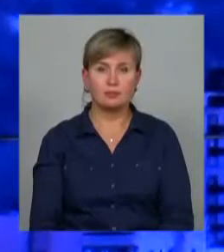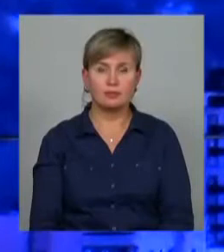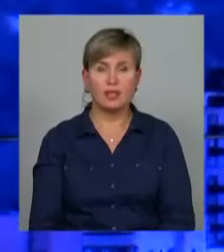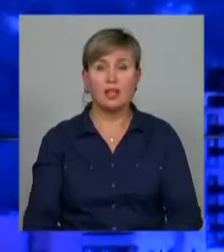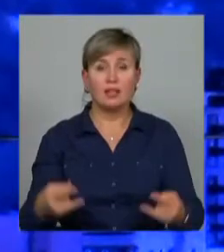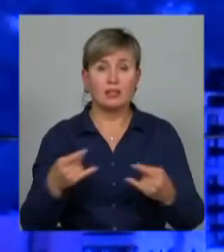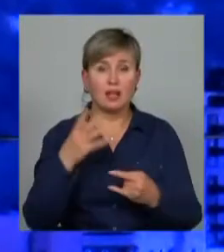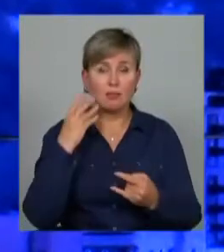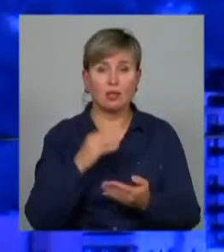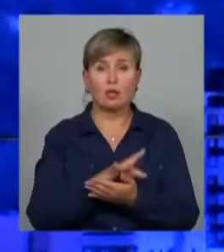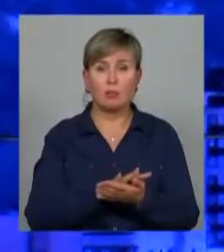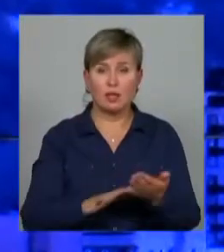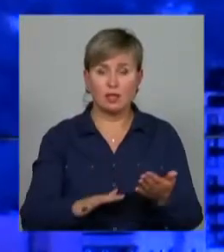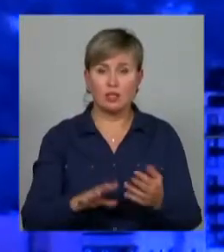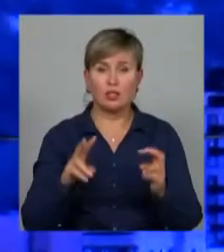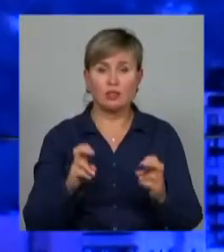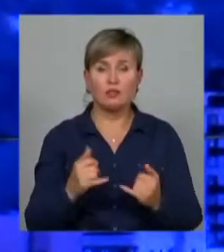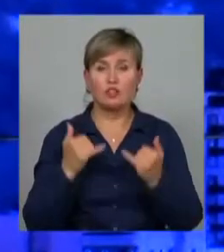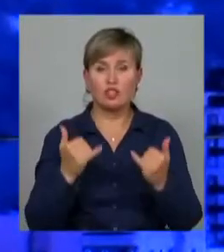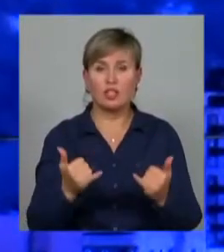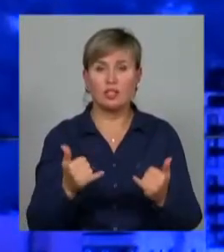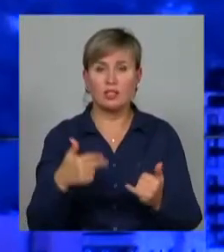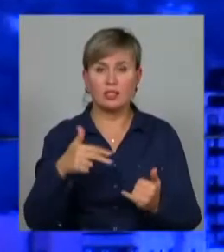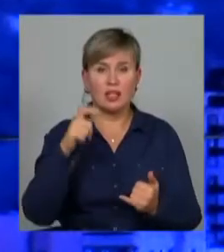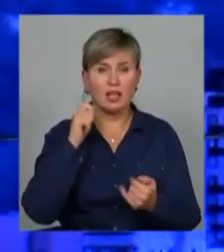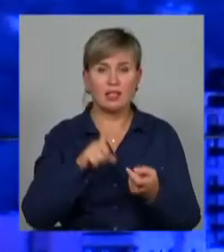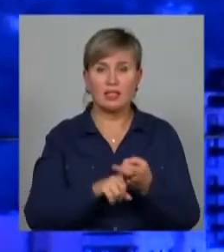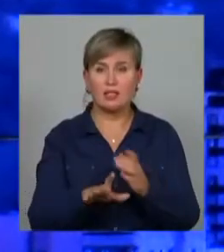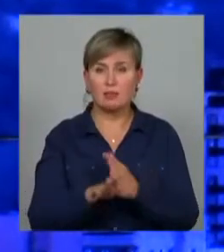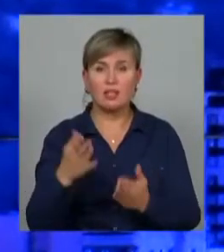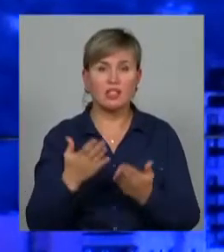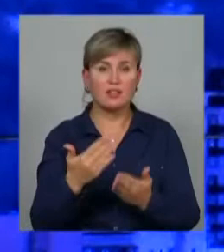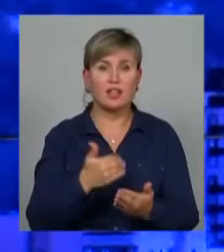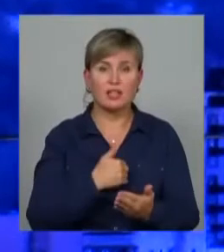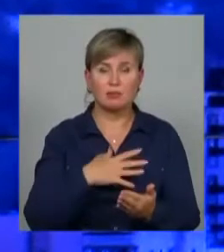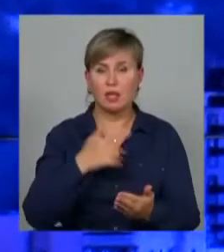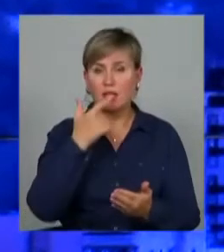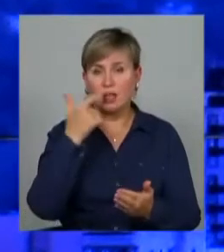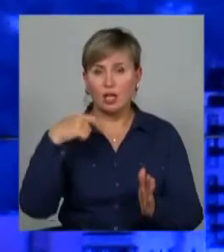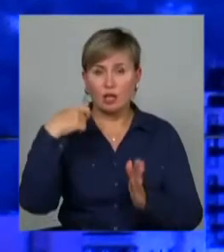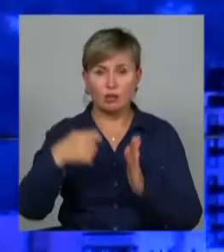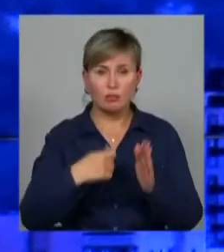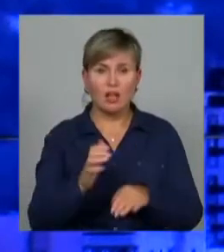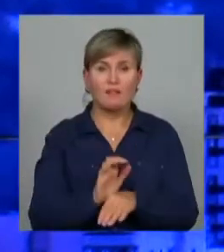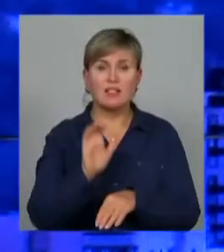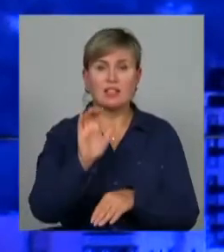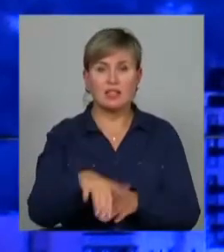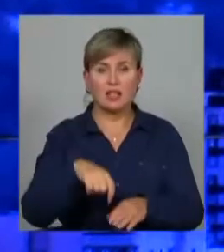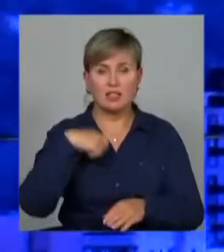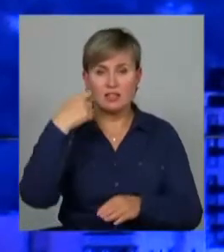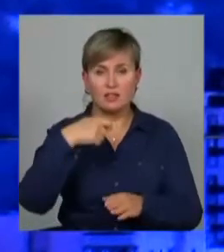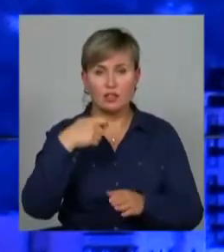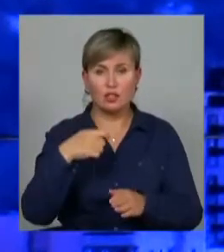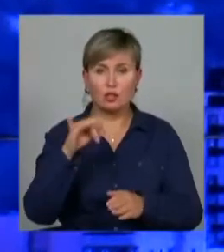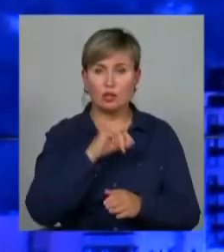Телеканал Алматы продолжает челлендж в честь 30-летия независимости Казахстана. Если вы хотите стать героем репортажа, то высылайте видеоисторию,